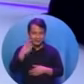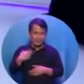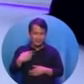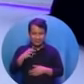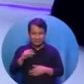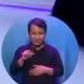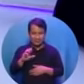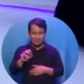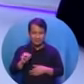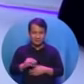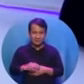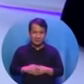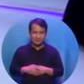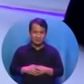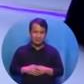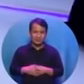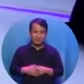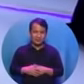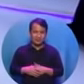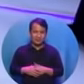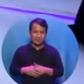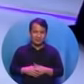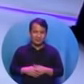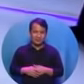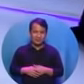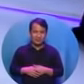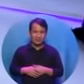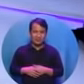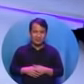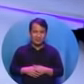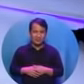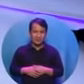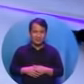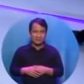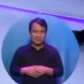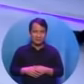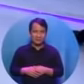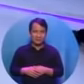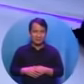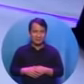May pangalan. Oy, kumbarangay mo. Oh, sige. Bukan makita na tayo doon.